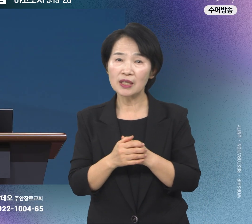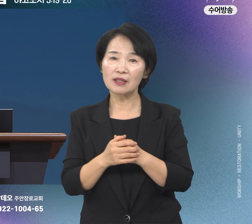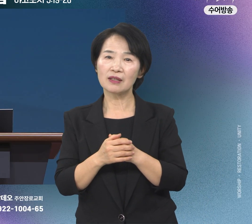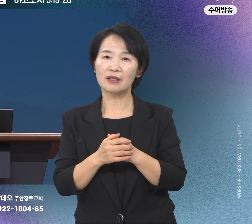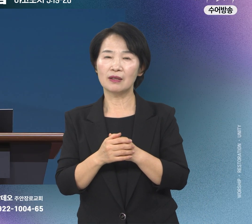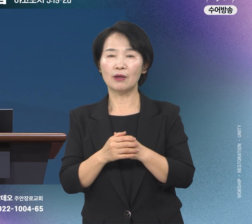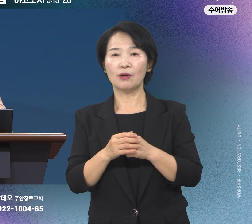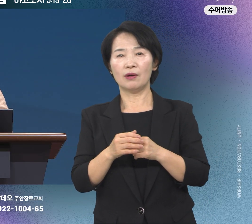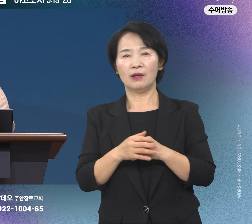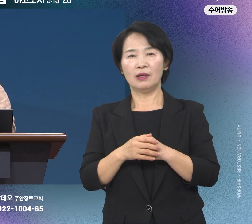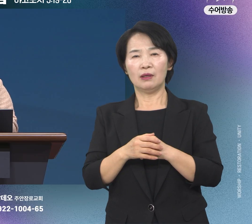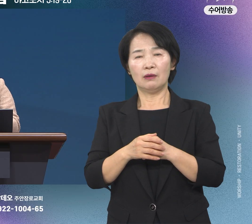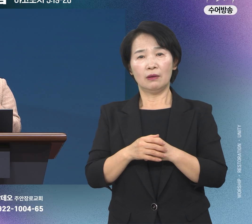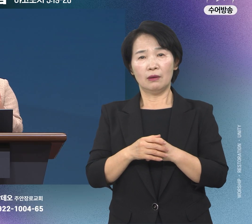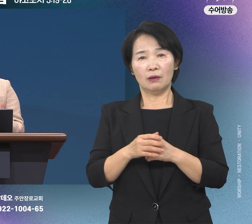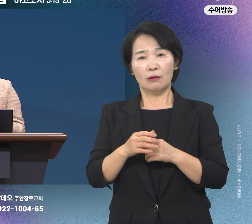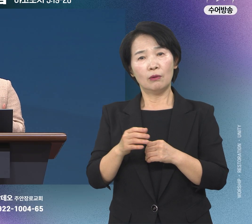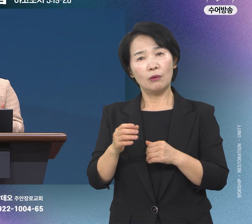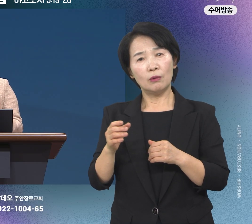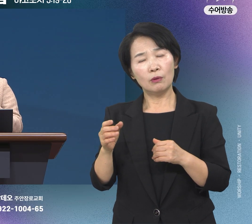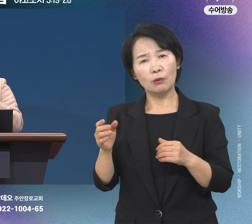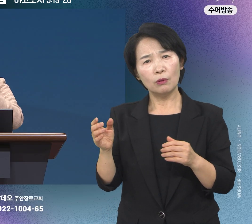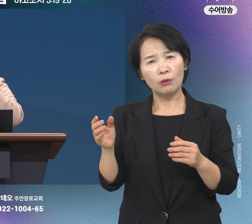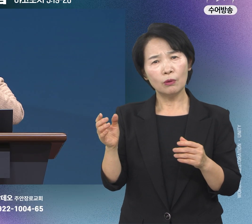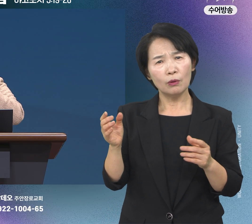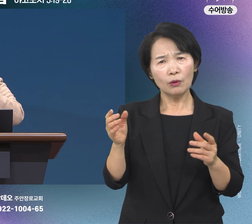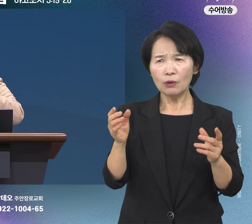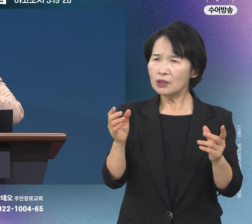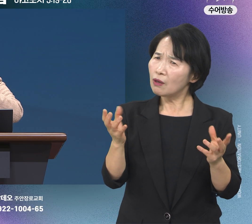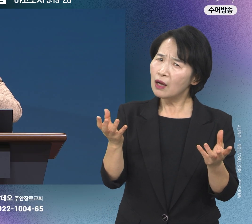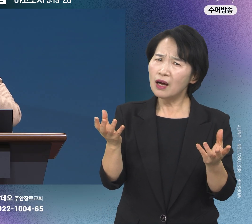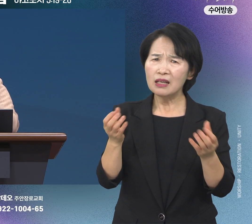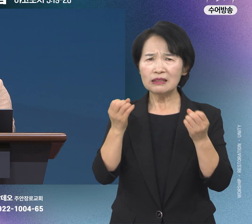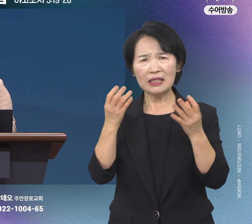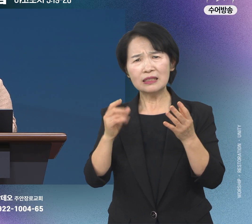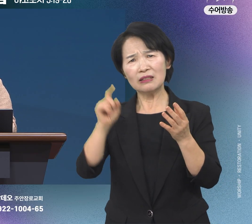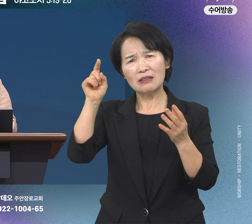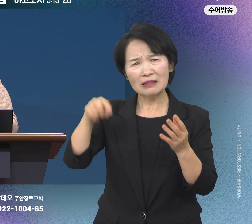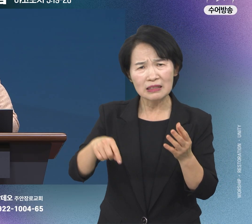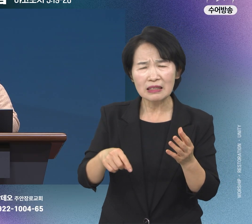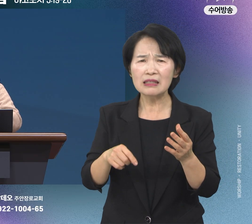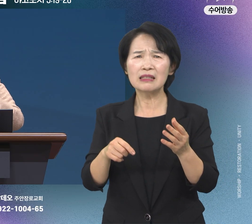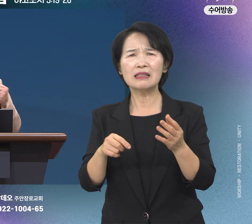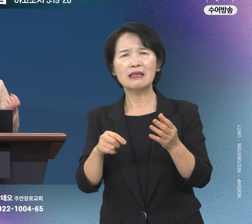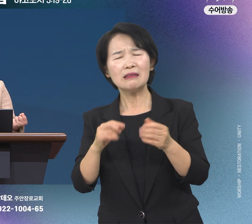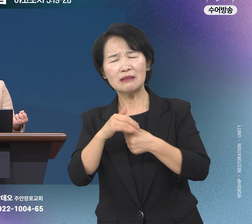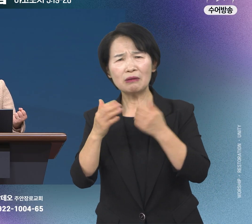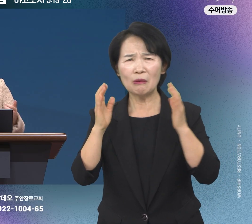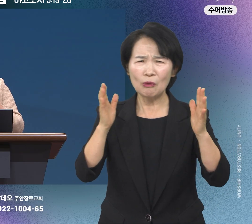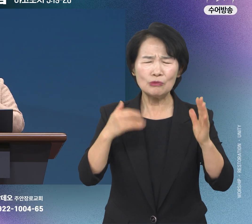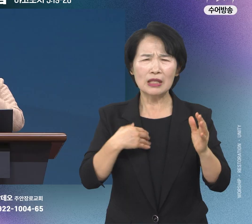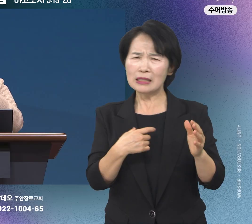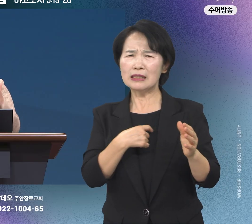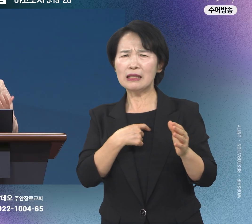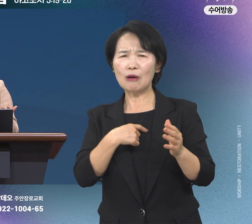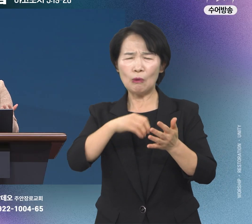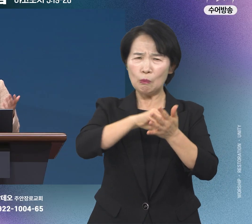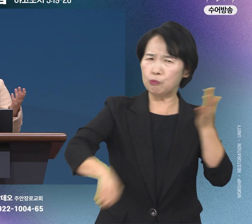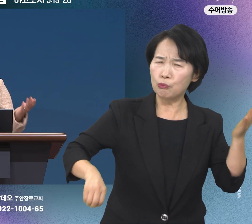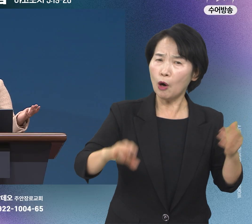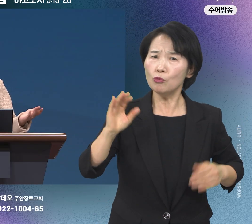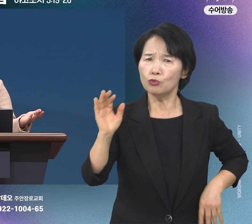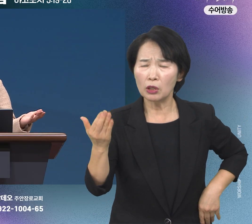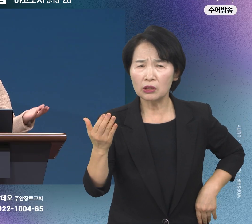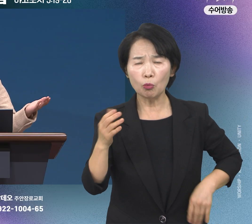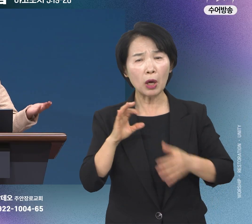들으면 되지. 나중에 알다 하더라도 이거 신천지 성경 공부 저는 안 하겠습니다 하고 나오면 되지. 왜